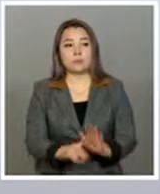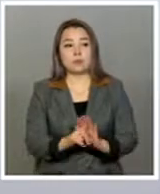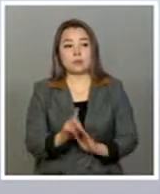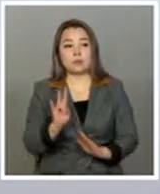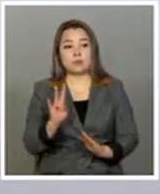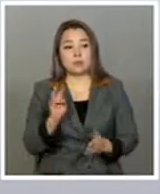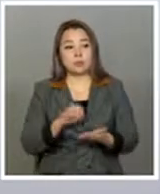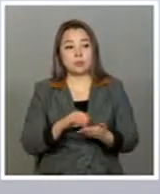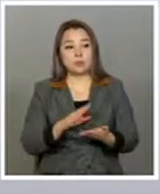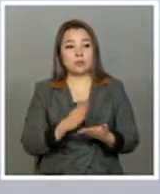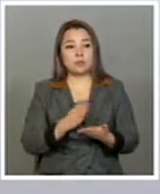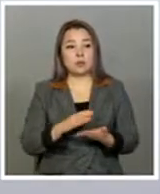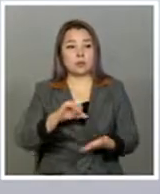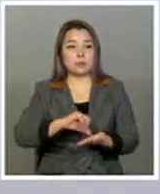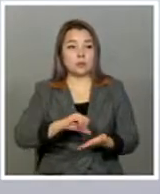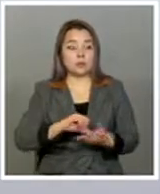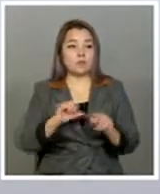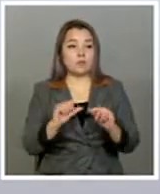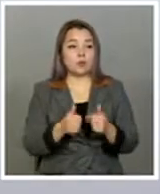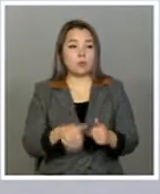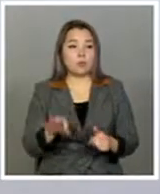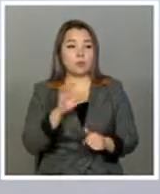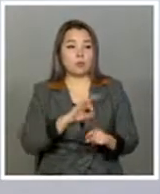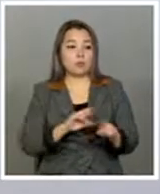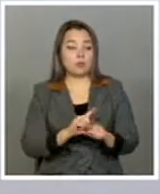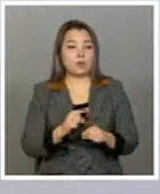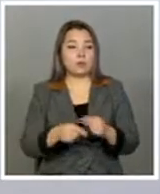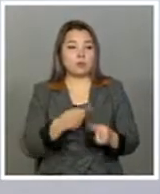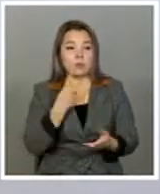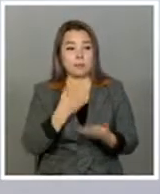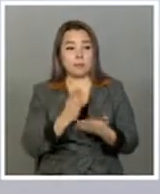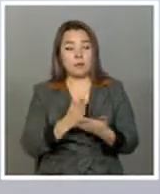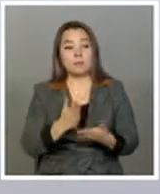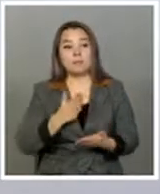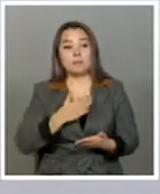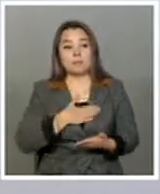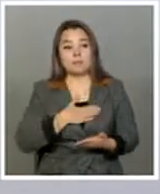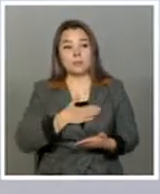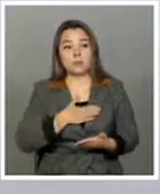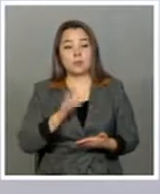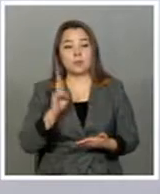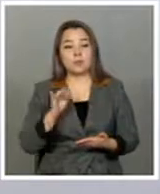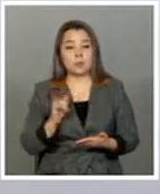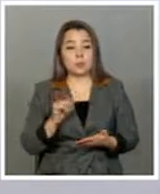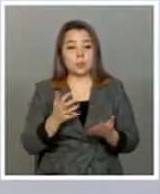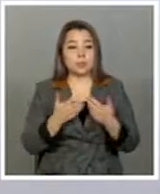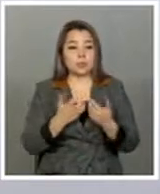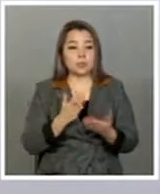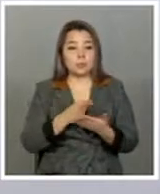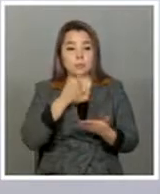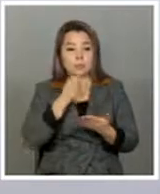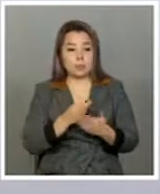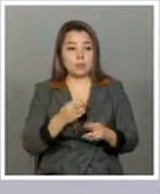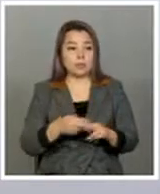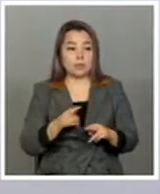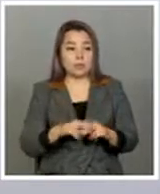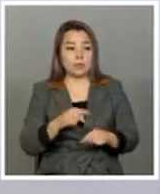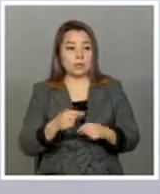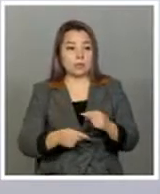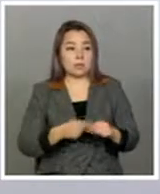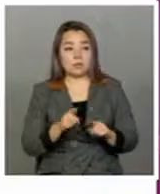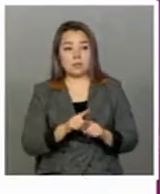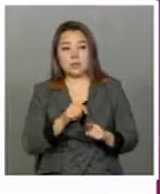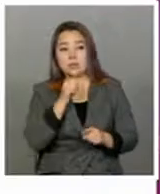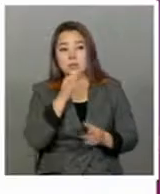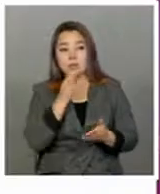N-ші мүшесінің формуласын пайдалану арқылы біз Q-ді есептейік. Олай болса келесіні